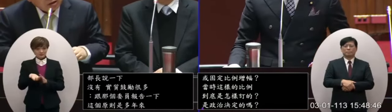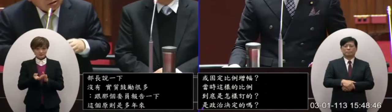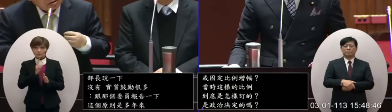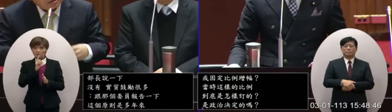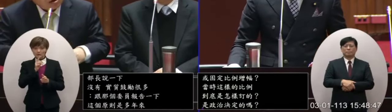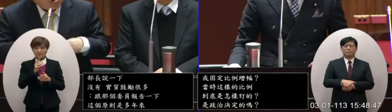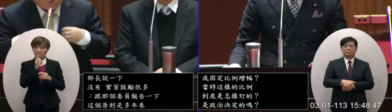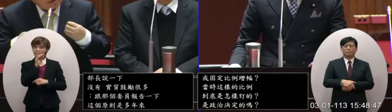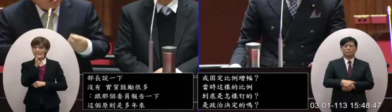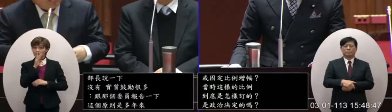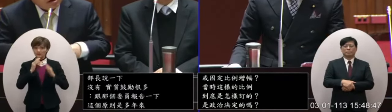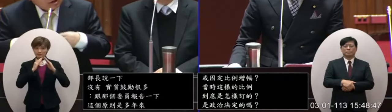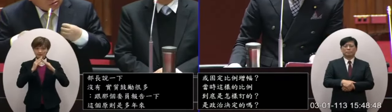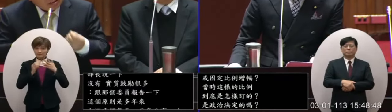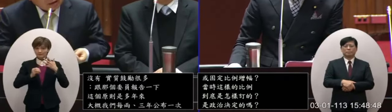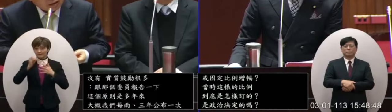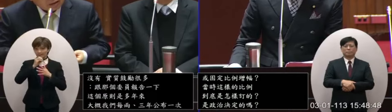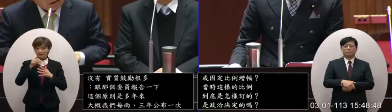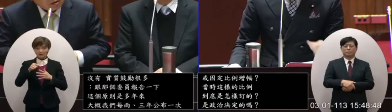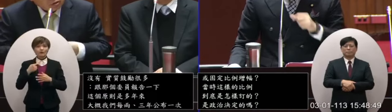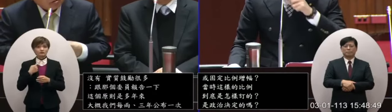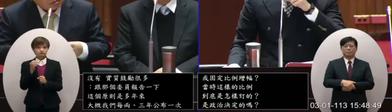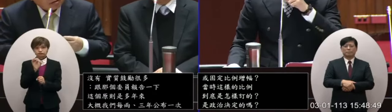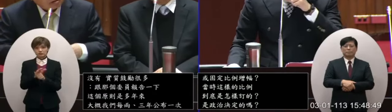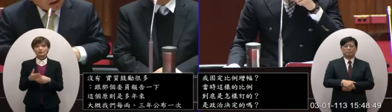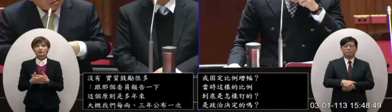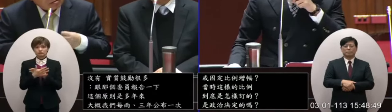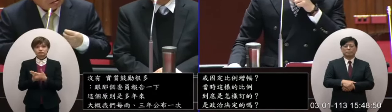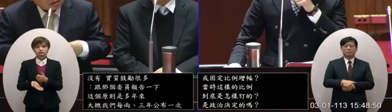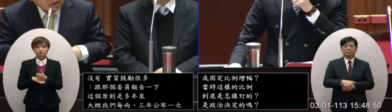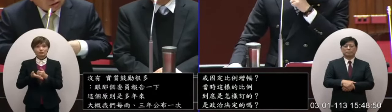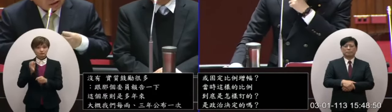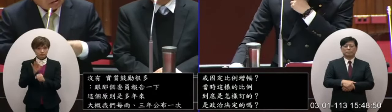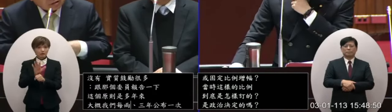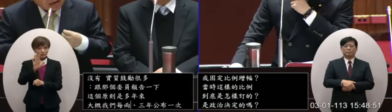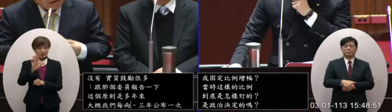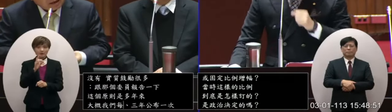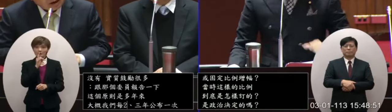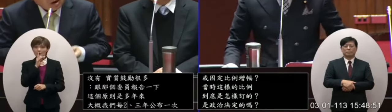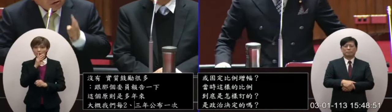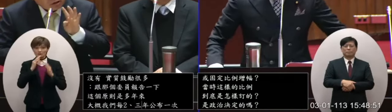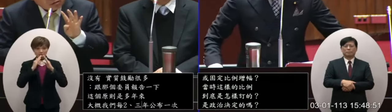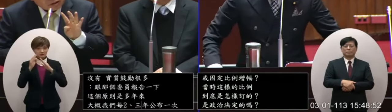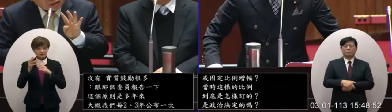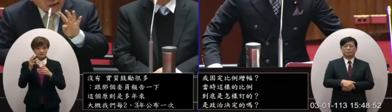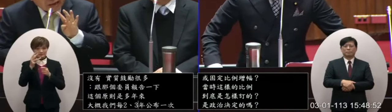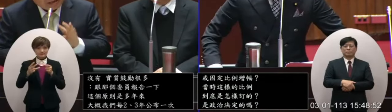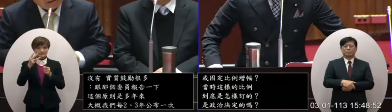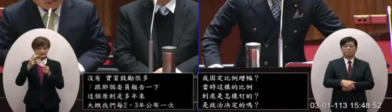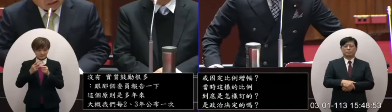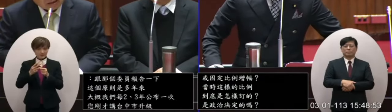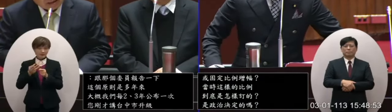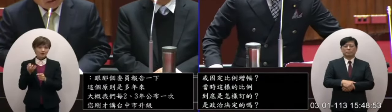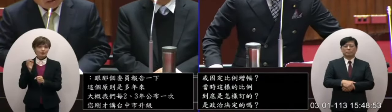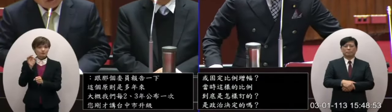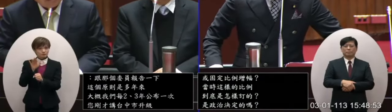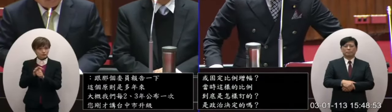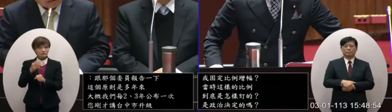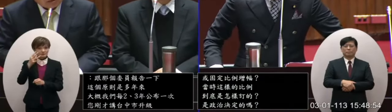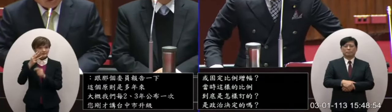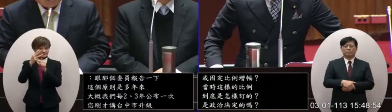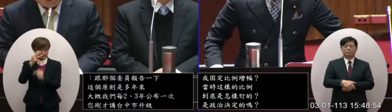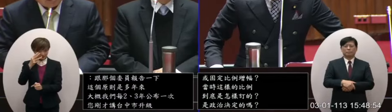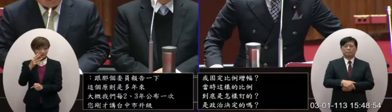级啊，事实上我们都会有奖励金。据我知道，台中市这个3年呢、啊，会得到3亿的